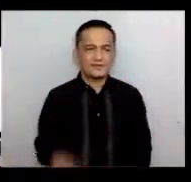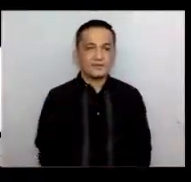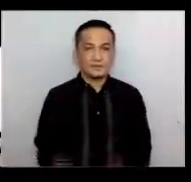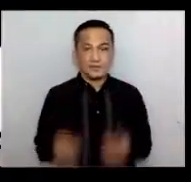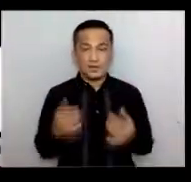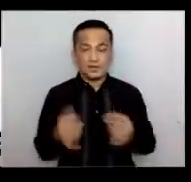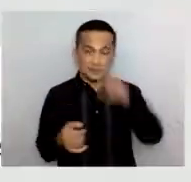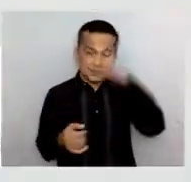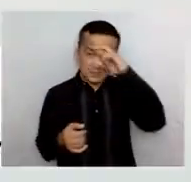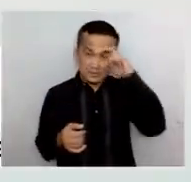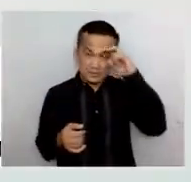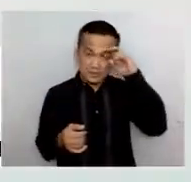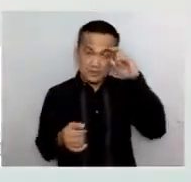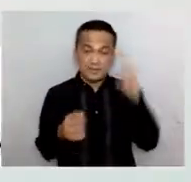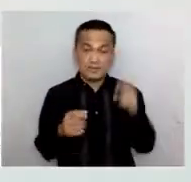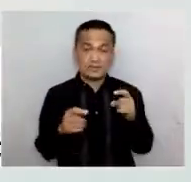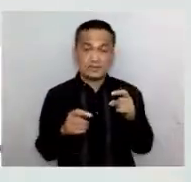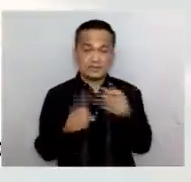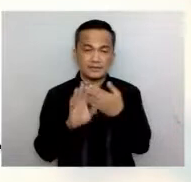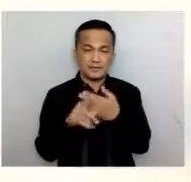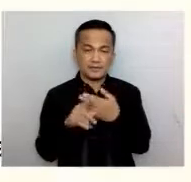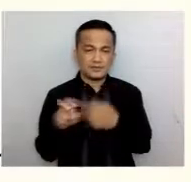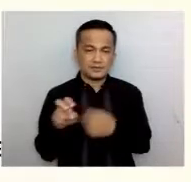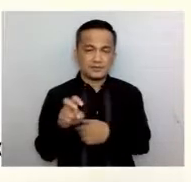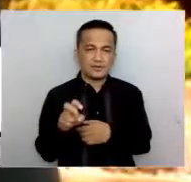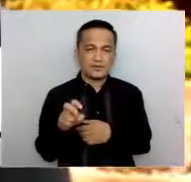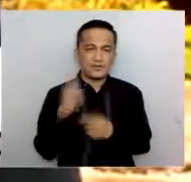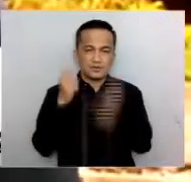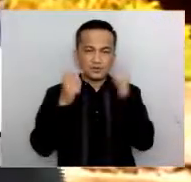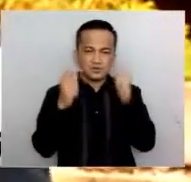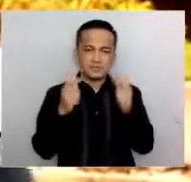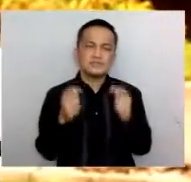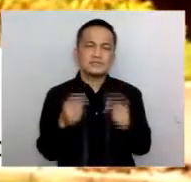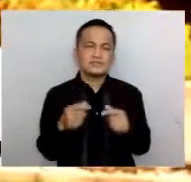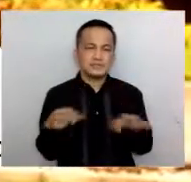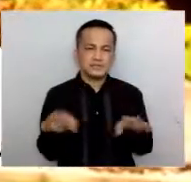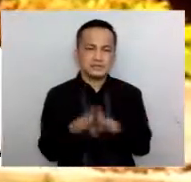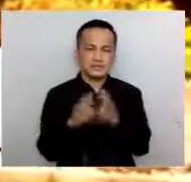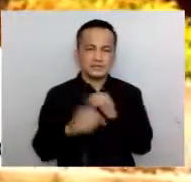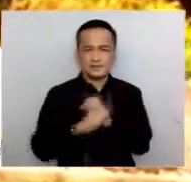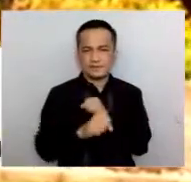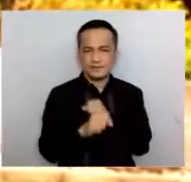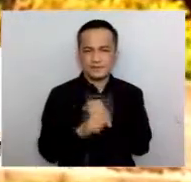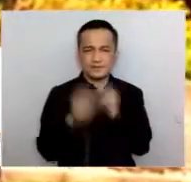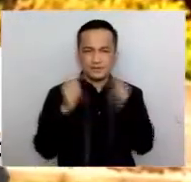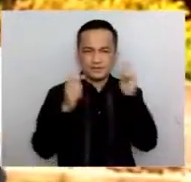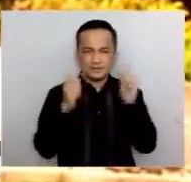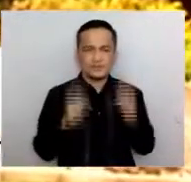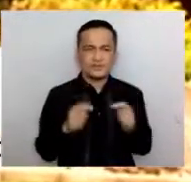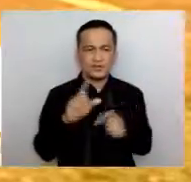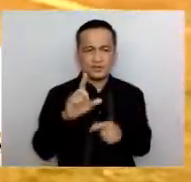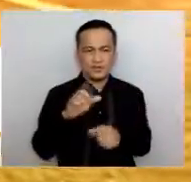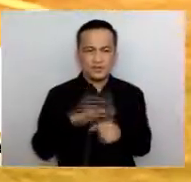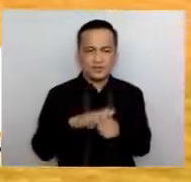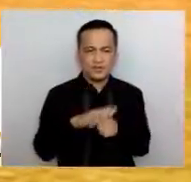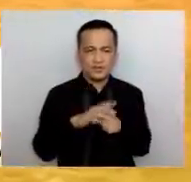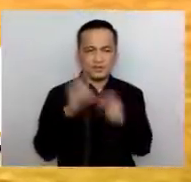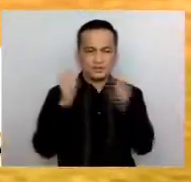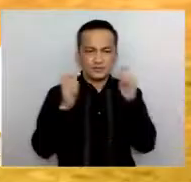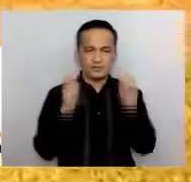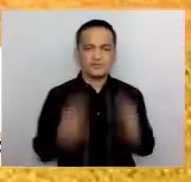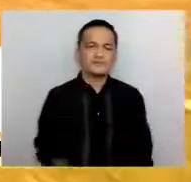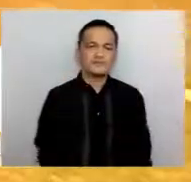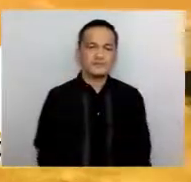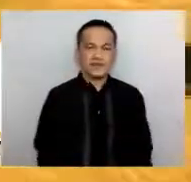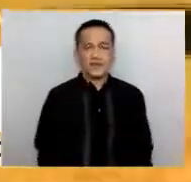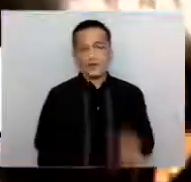na yung turismo sa ating bansa. At the same time, we are promoting tourism, local tourism. Oh,